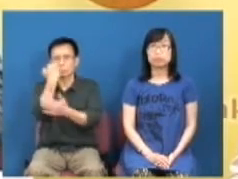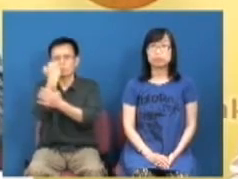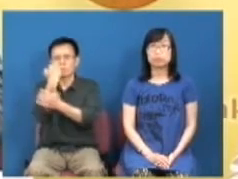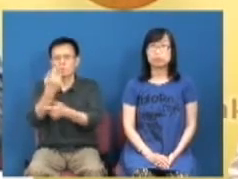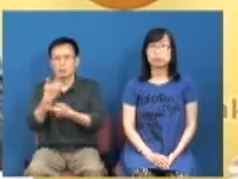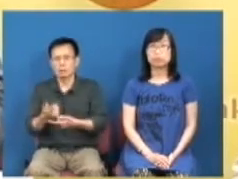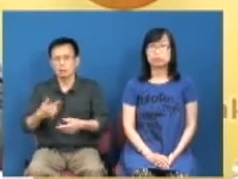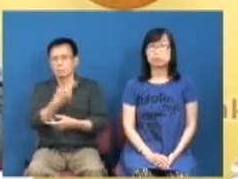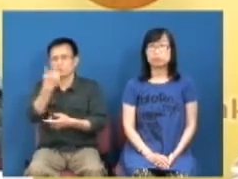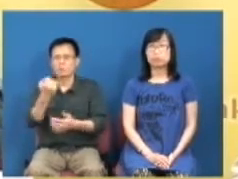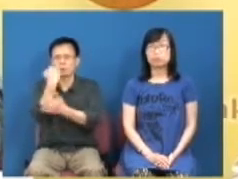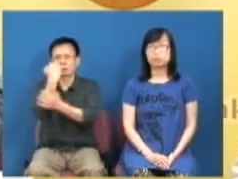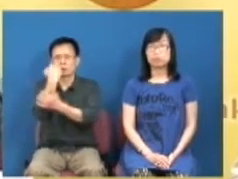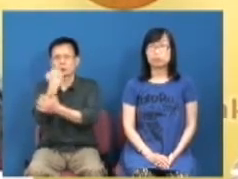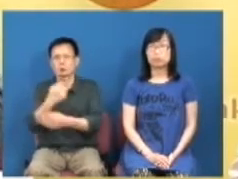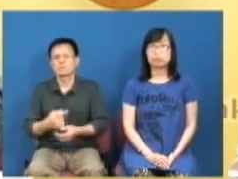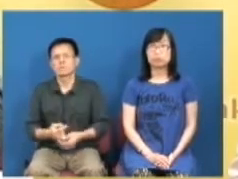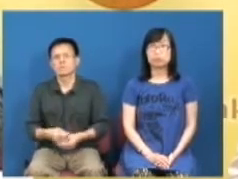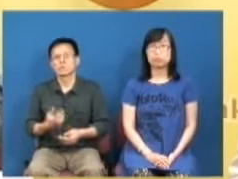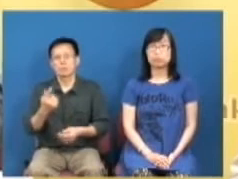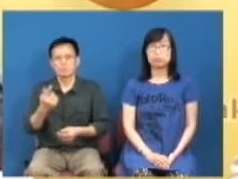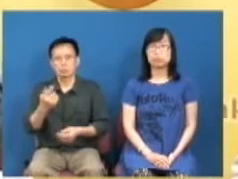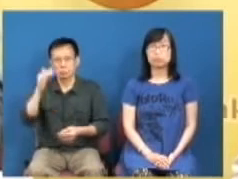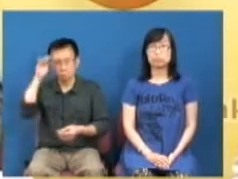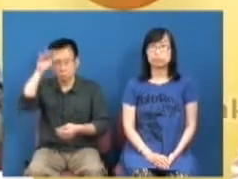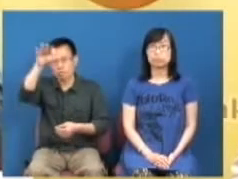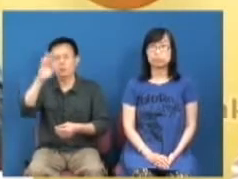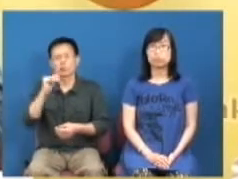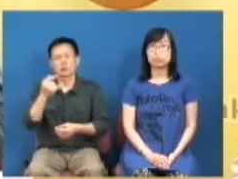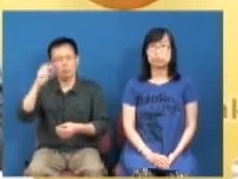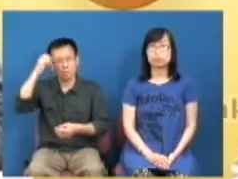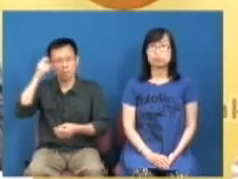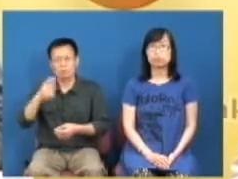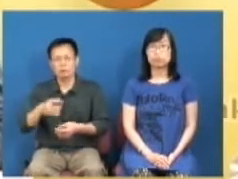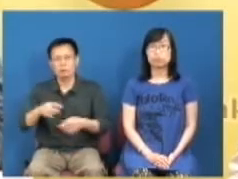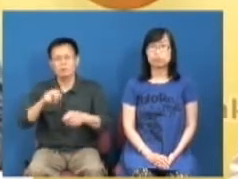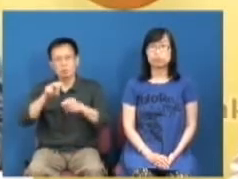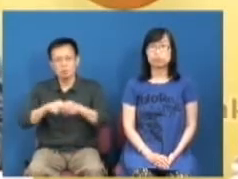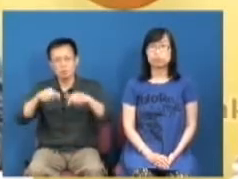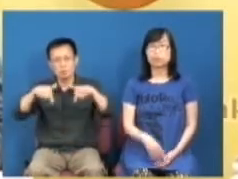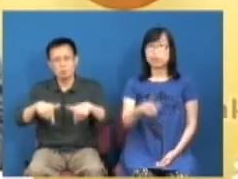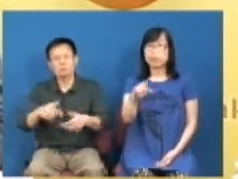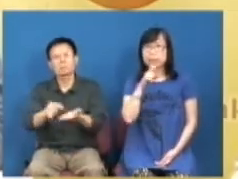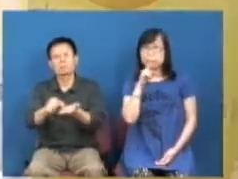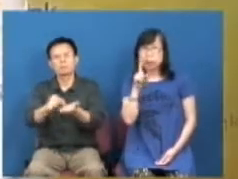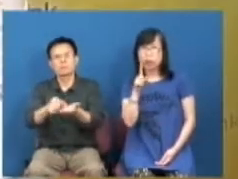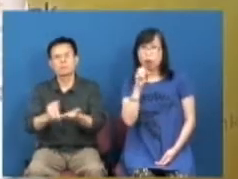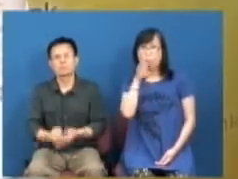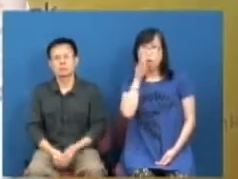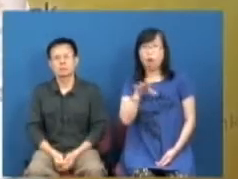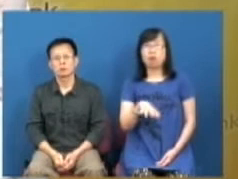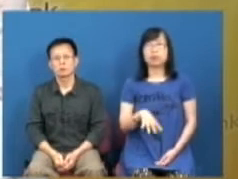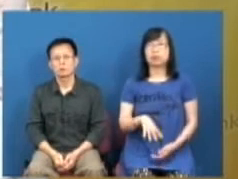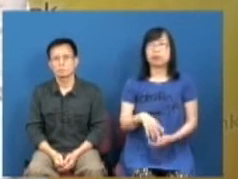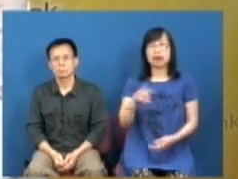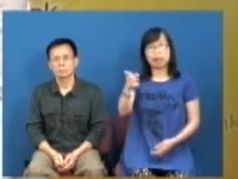爭議，係啦。咁所以我諗將來可以諗嘅可能就係西南咯，未可能 會唔會你係指即係譬如如果即係我